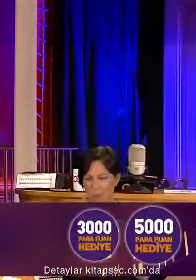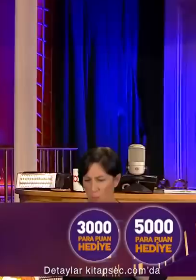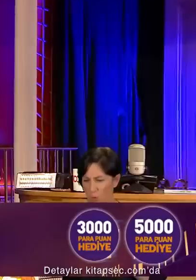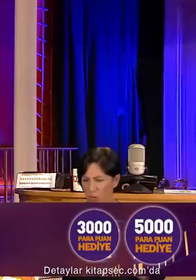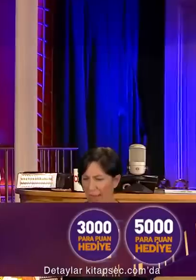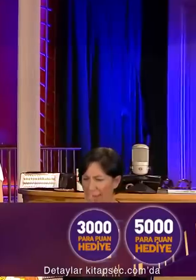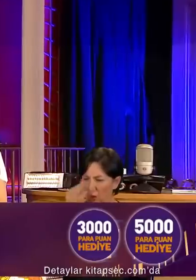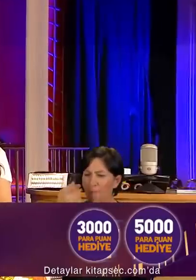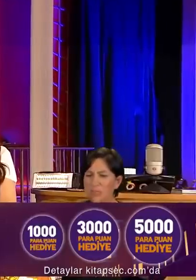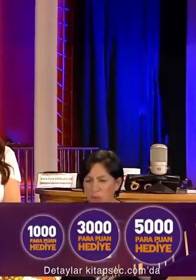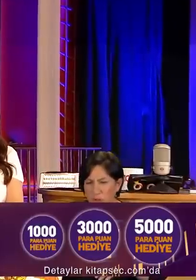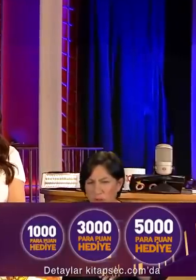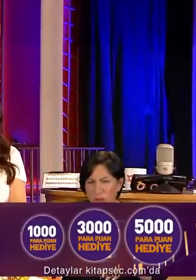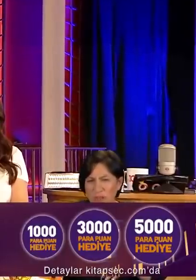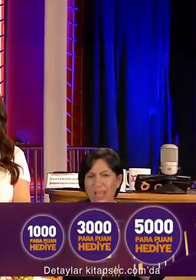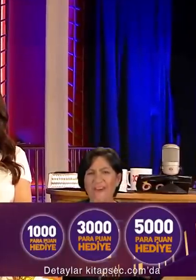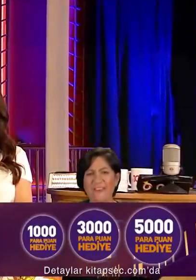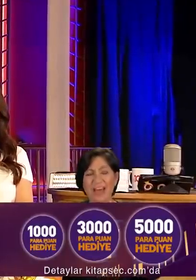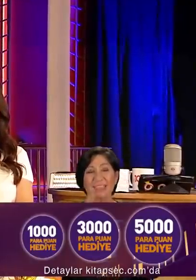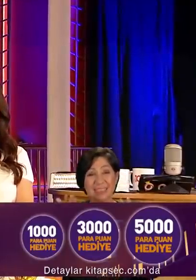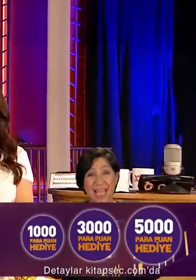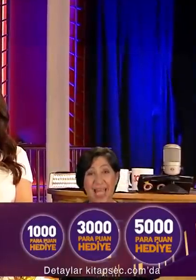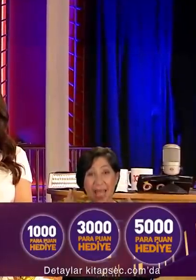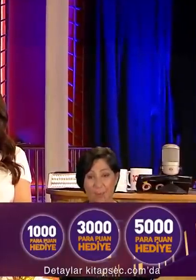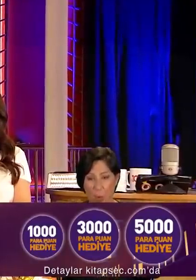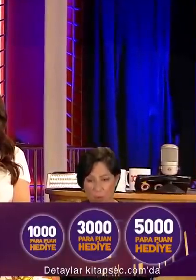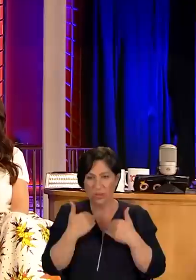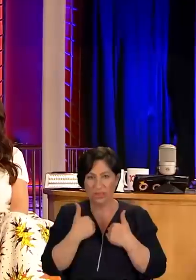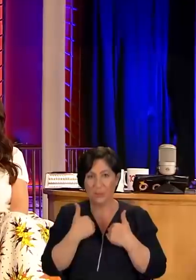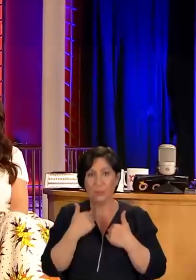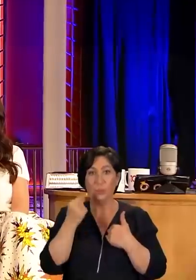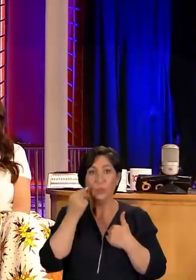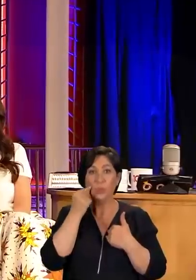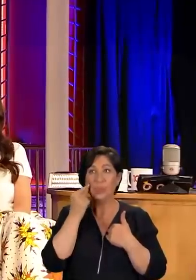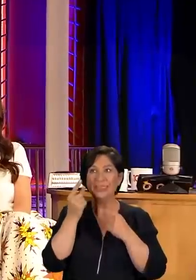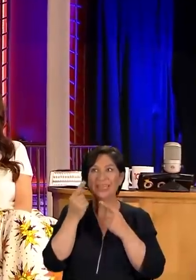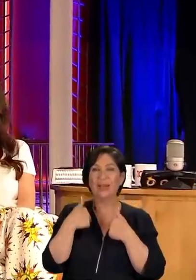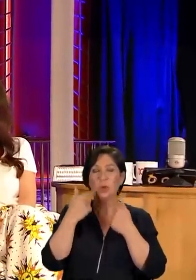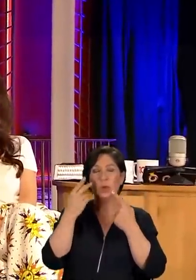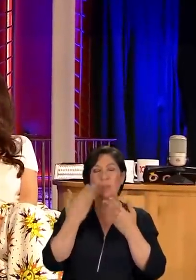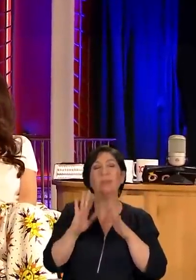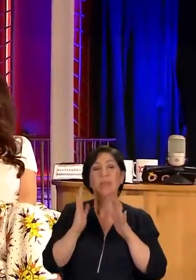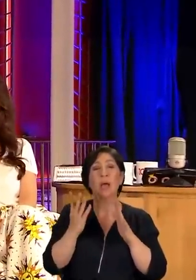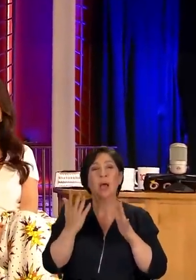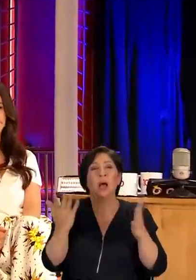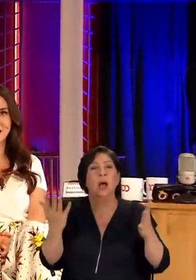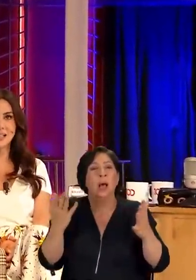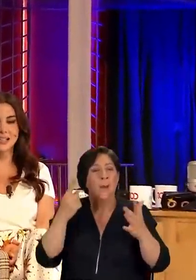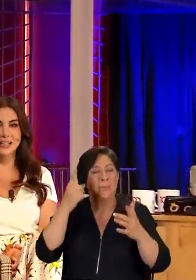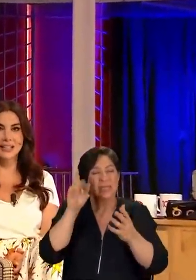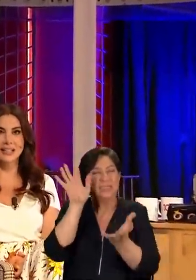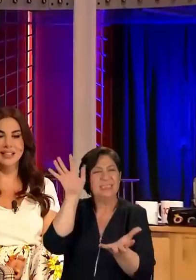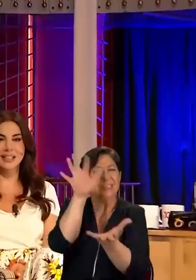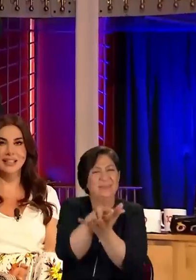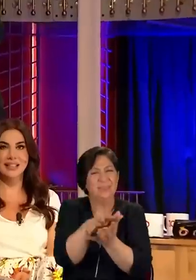yaşıyor da bir solucan yaşıyor da filan sahnesi. Hemen oynamaya çalışacağım. Bülent Hanım beni layık bulmadı ama. Oh, bir